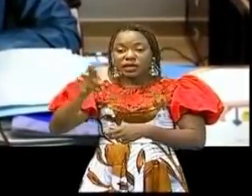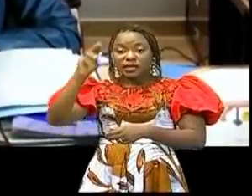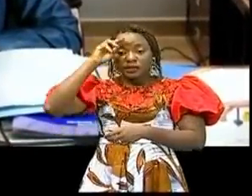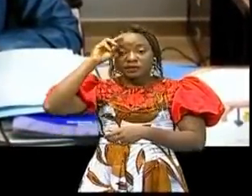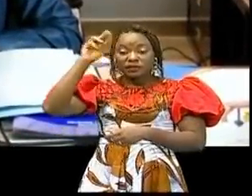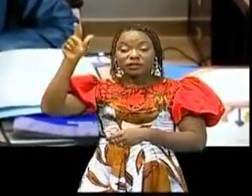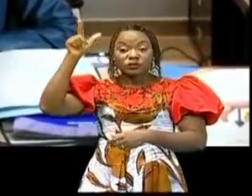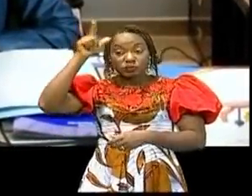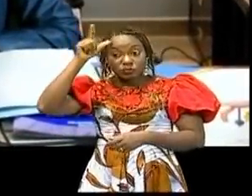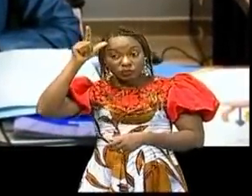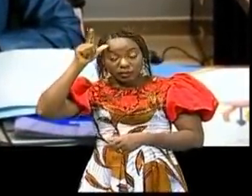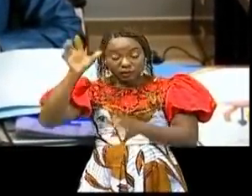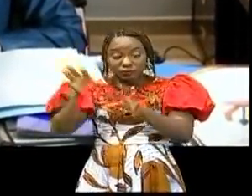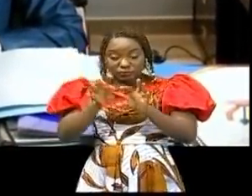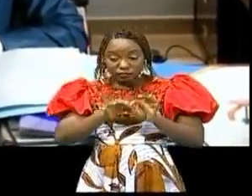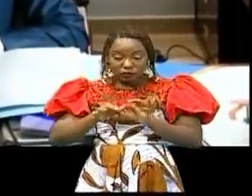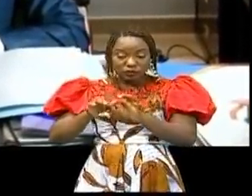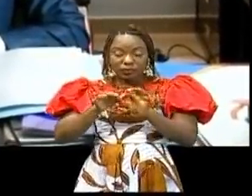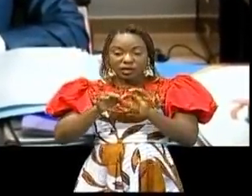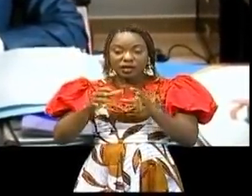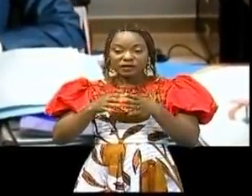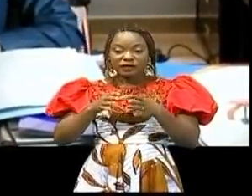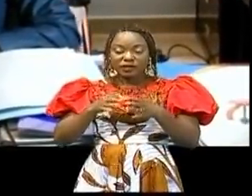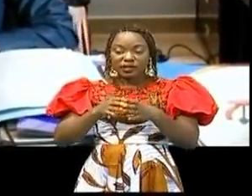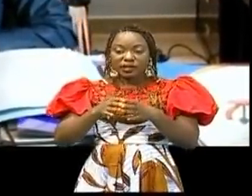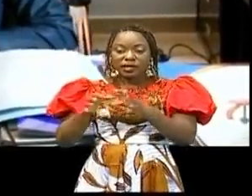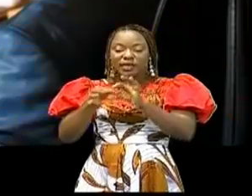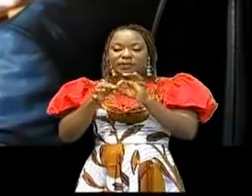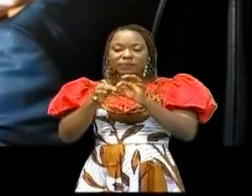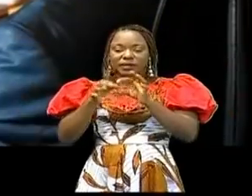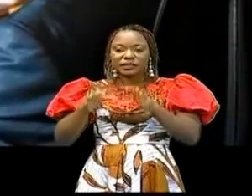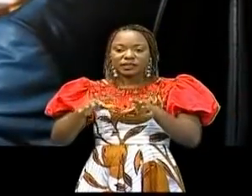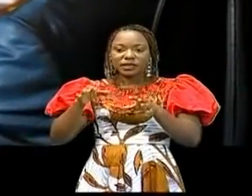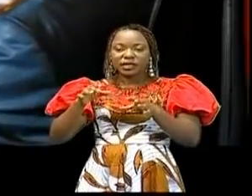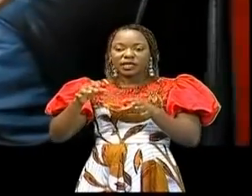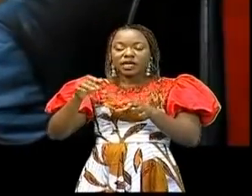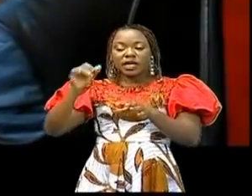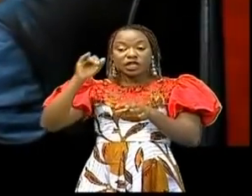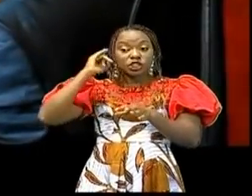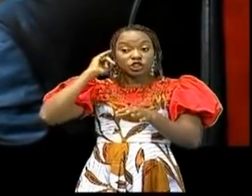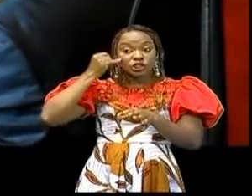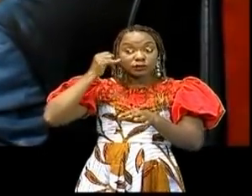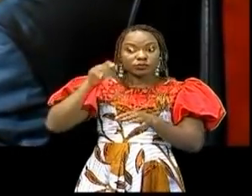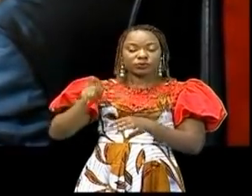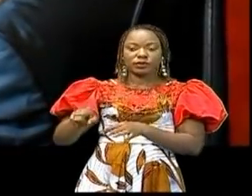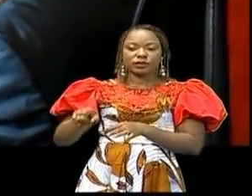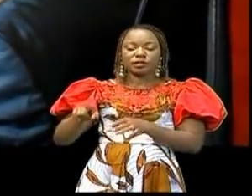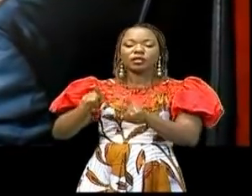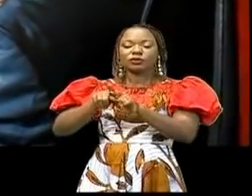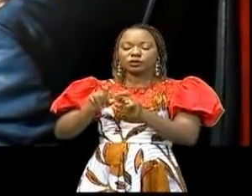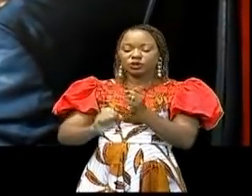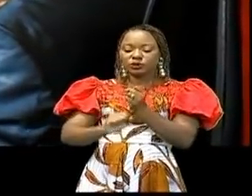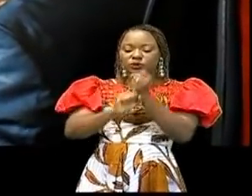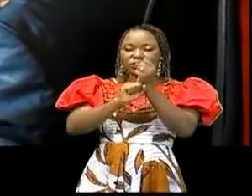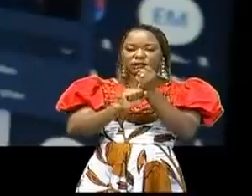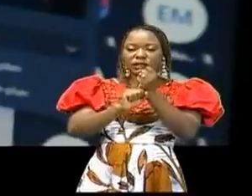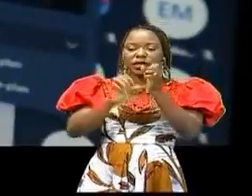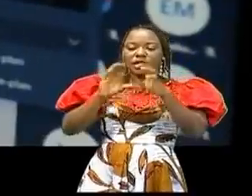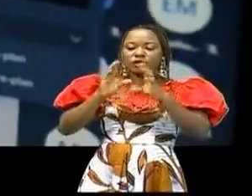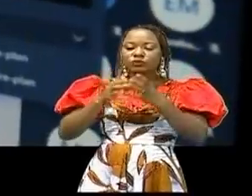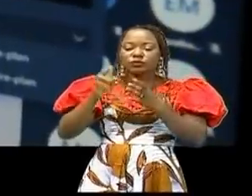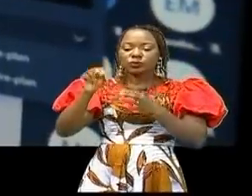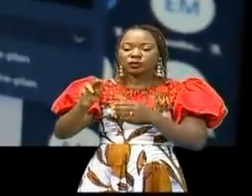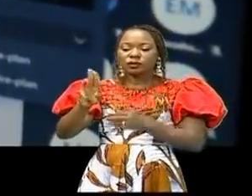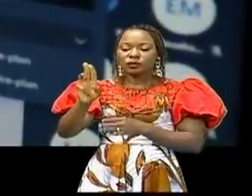de coopérer avec les partenaires allemands et japonais, avec le soutien de la Commission économique des Nations Unies pour l'Afrique,